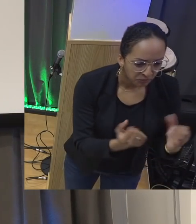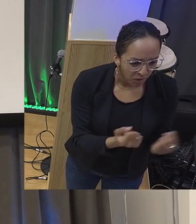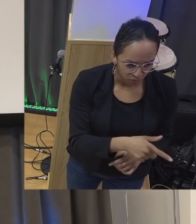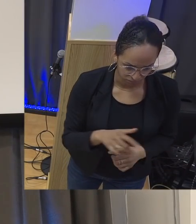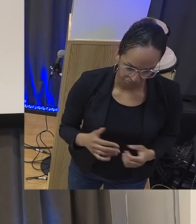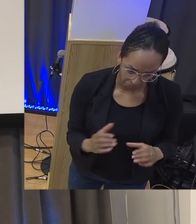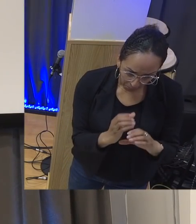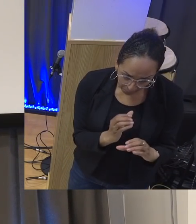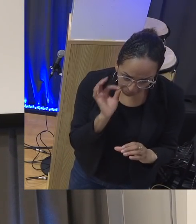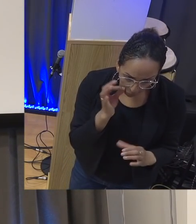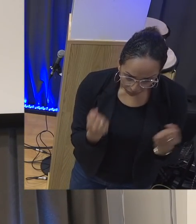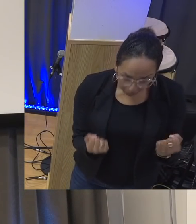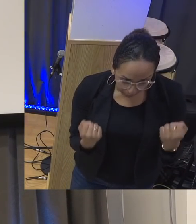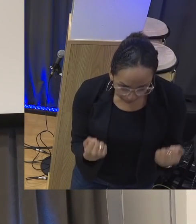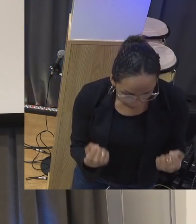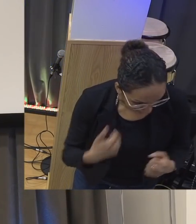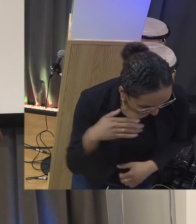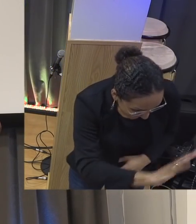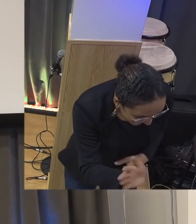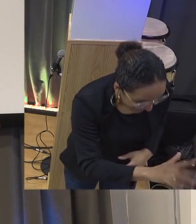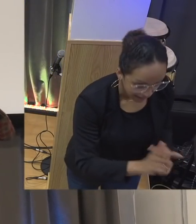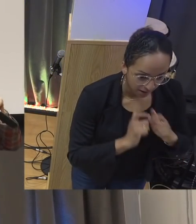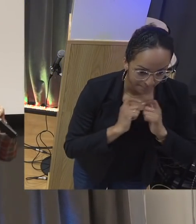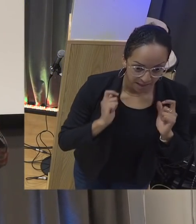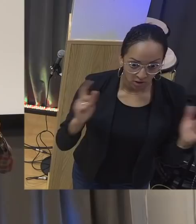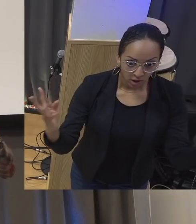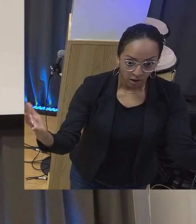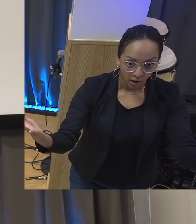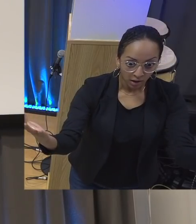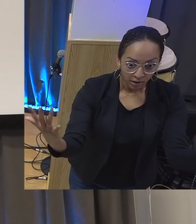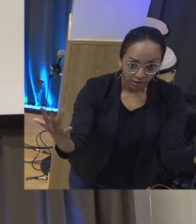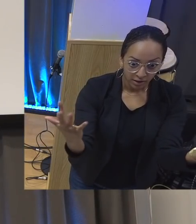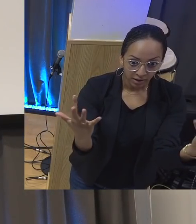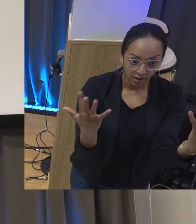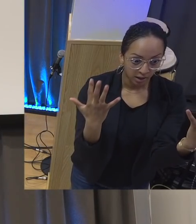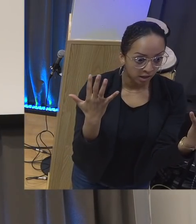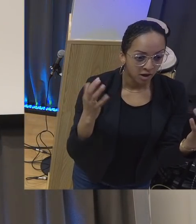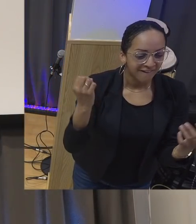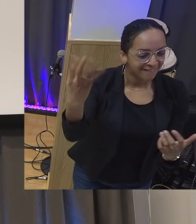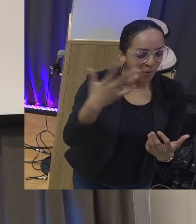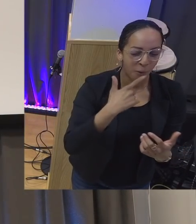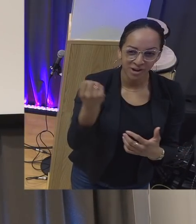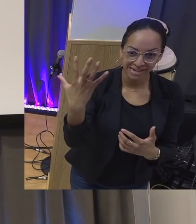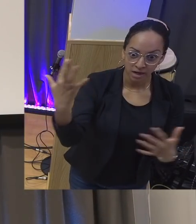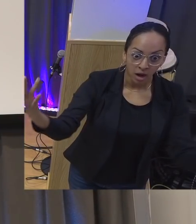là. Et le pasteur, il voit tous les jeunes arriver vers lui, il a grillé le feu rouge.